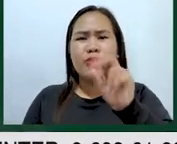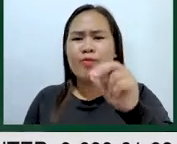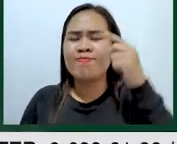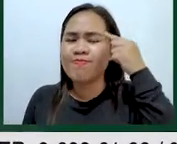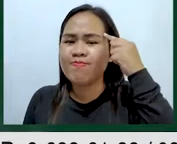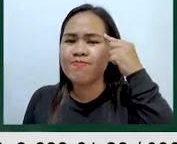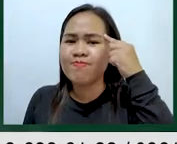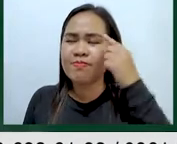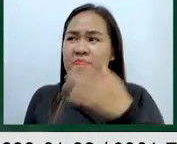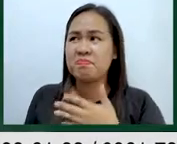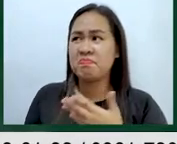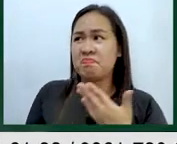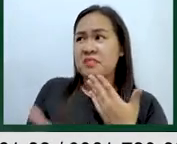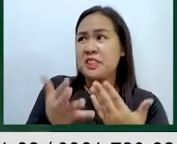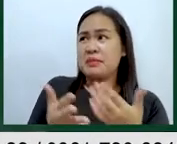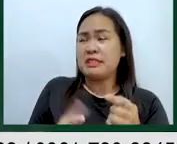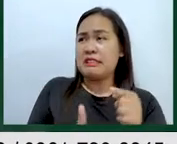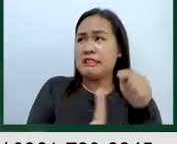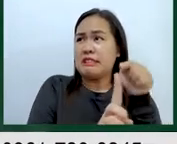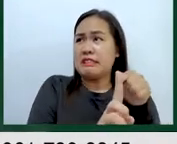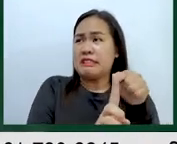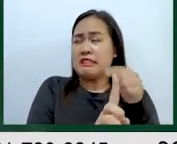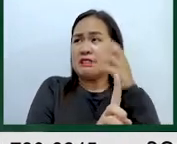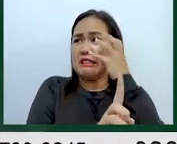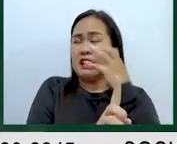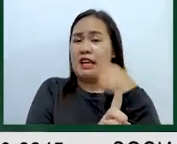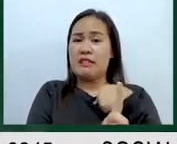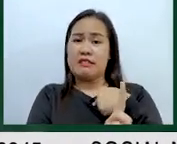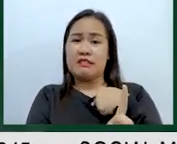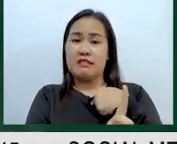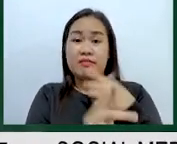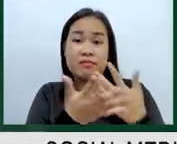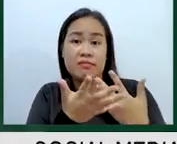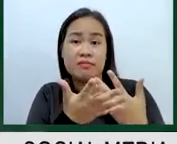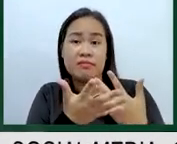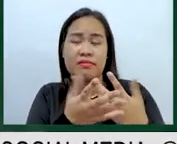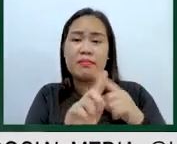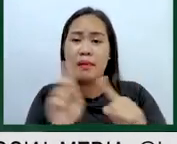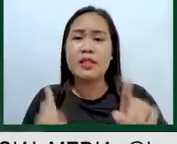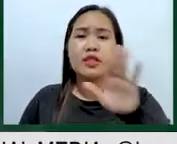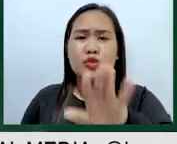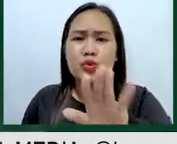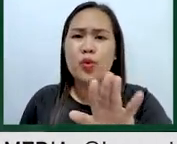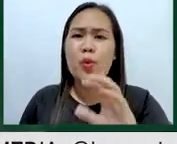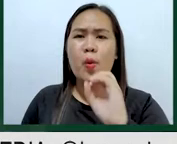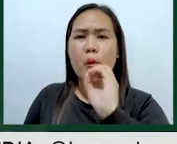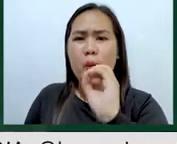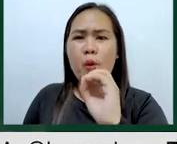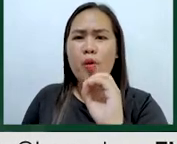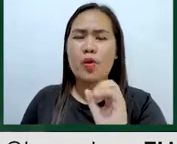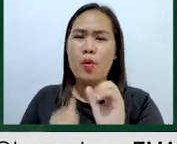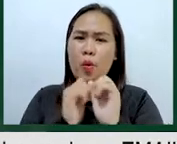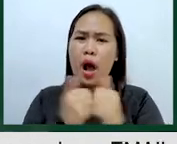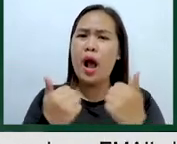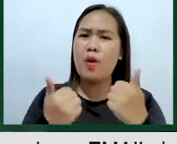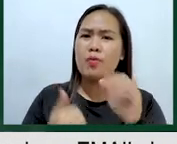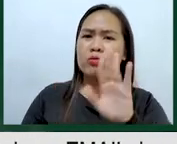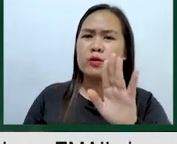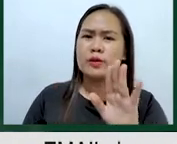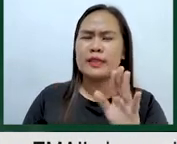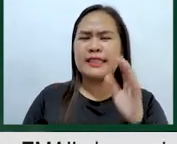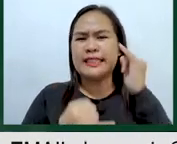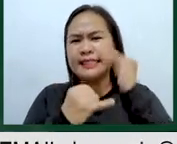eh, kasi pagka mas inisip natin yun, nasa huli rin ang pagsisisi. Pag ikaw rin nag-eventually